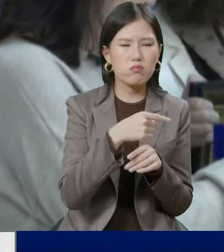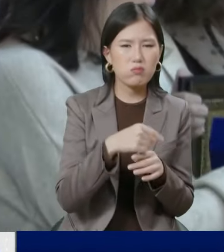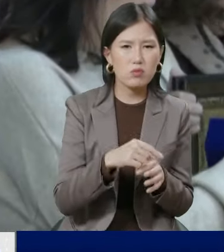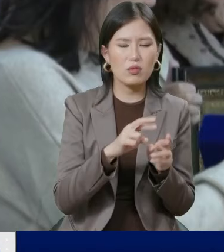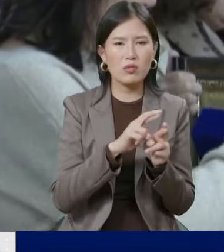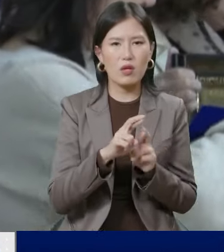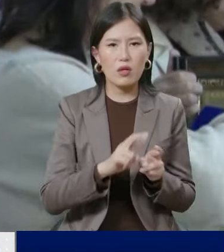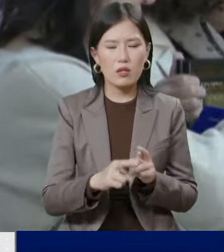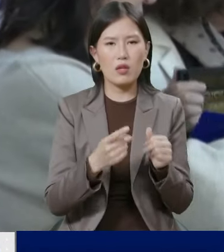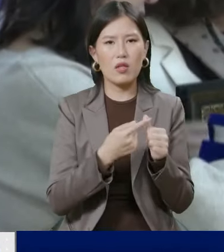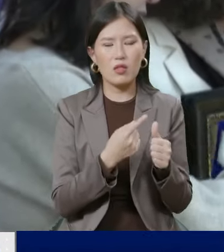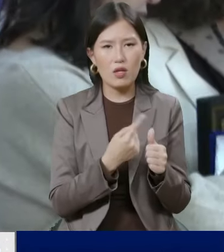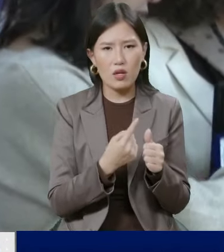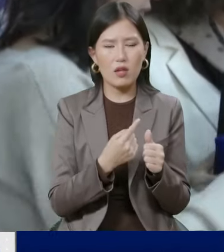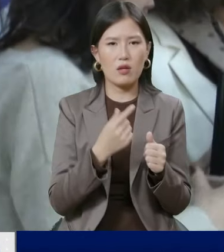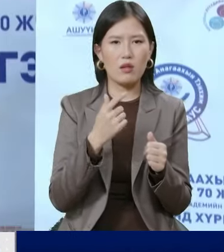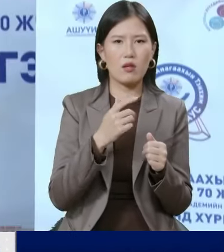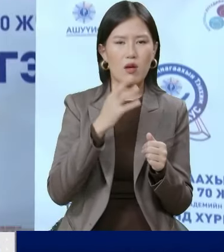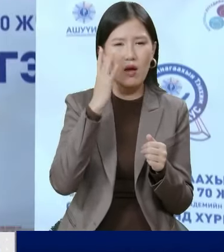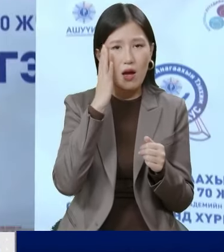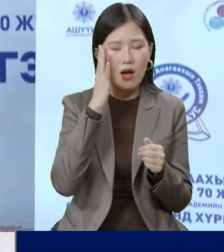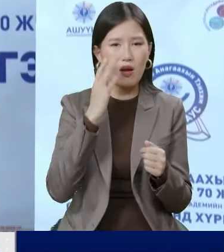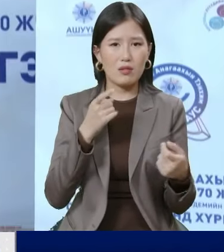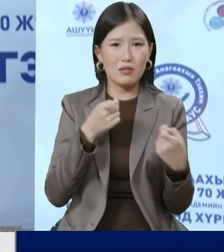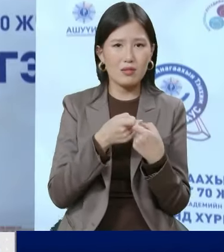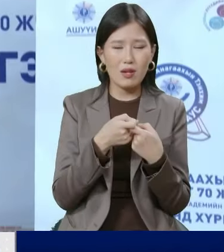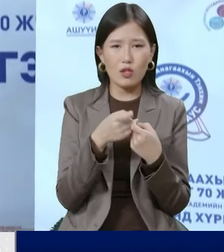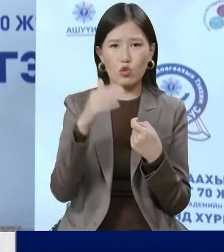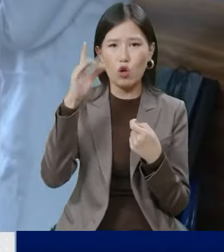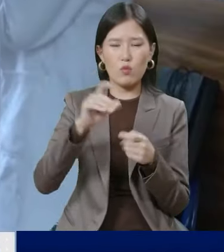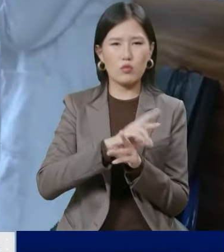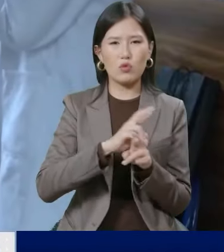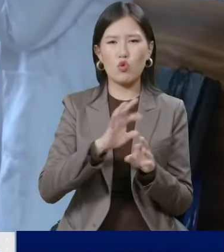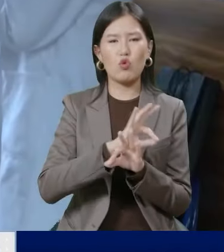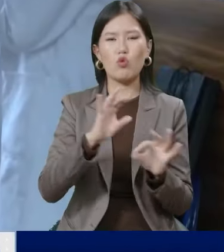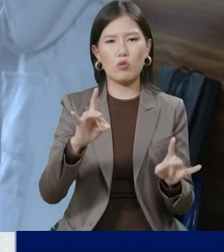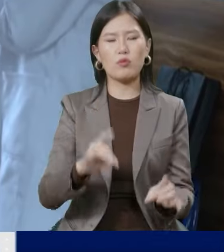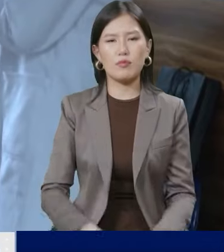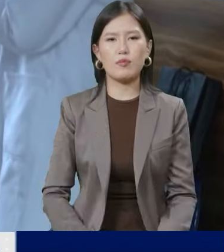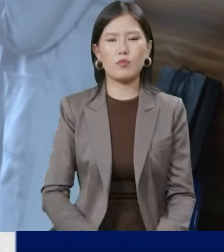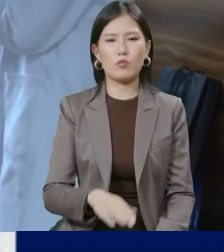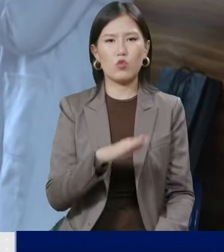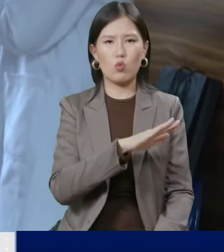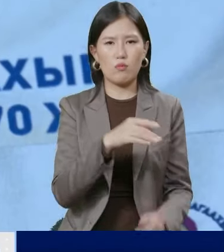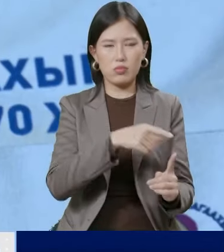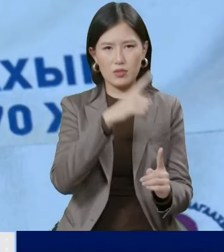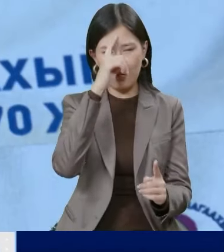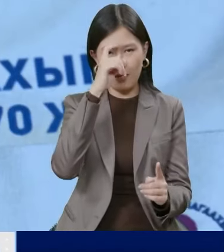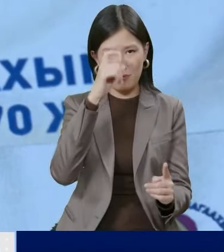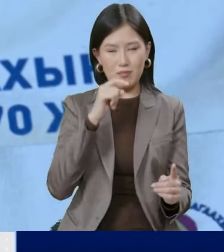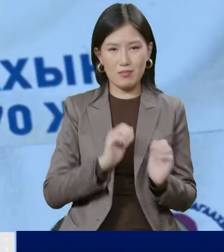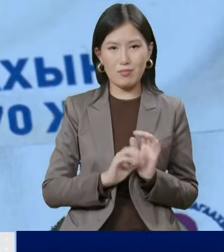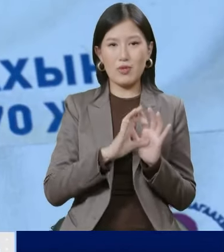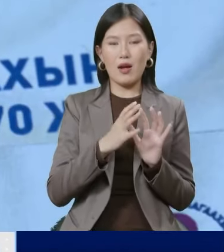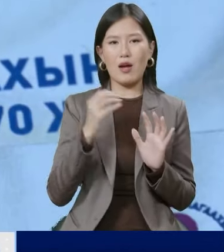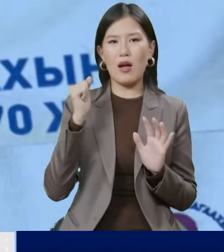болгоно нь өөрийн гэсэн өвөрмөц одоо арга барил. Хүүхдийн эмчийг дагнан бэлддэг анагаахын шинжилгээ ухааны үндэсний